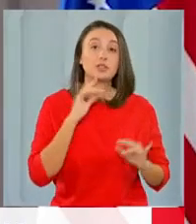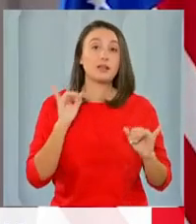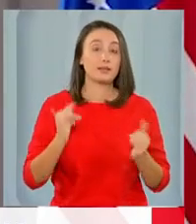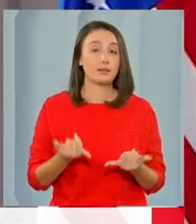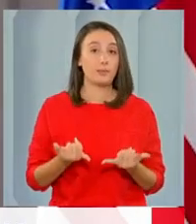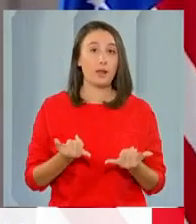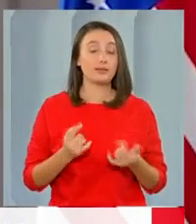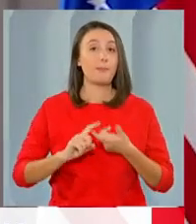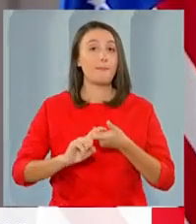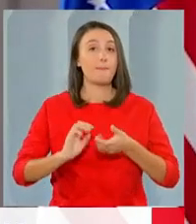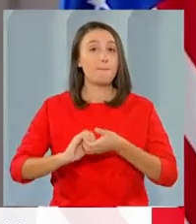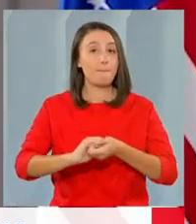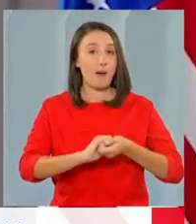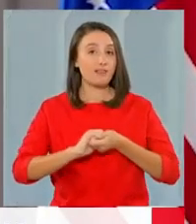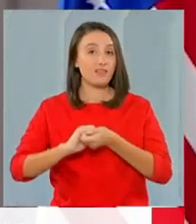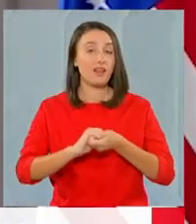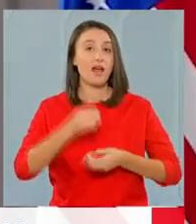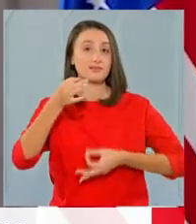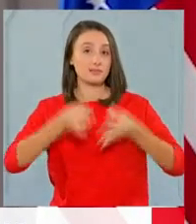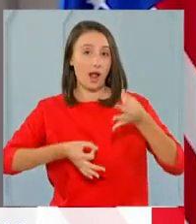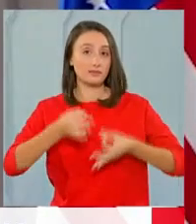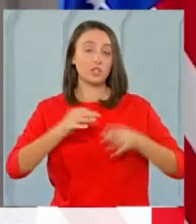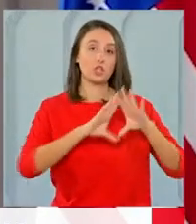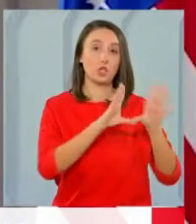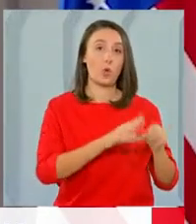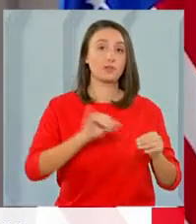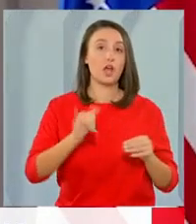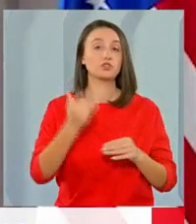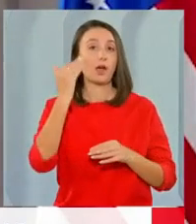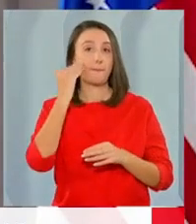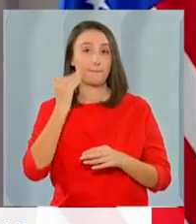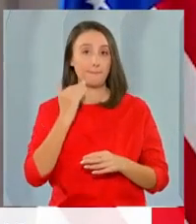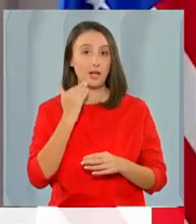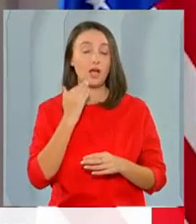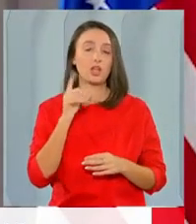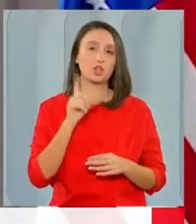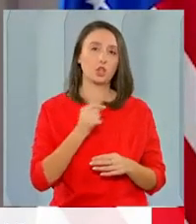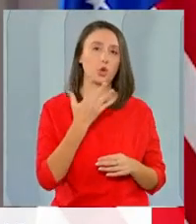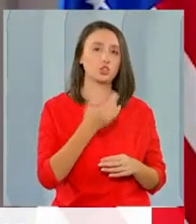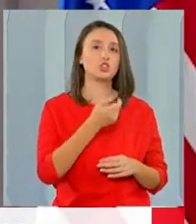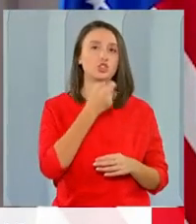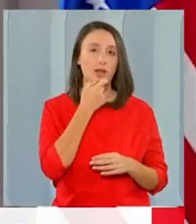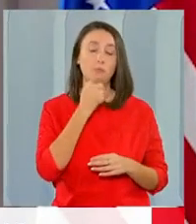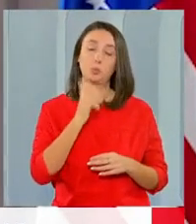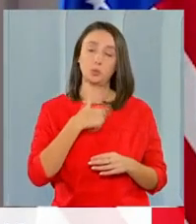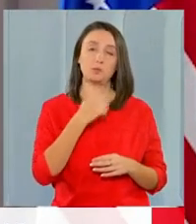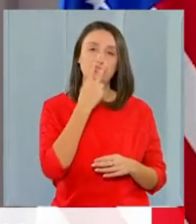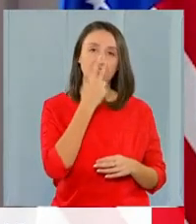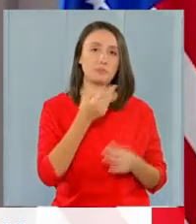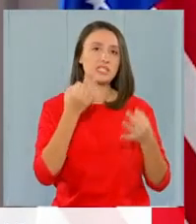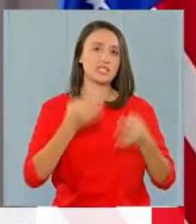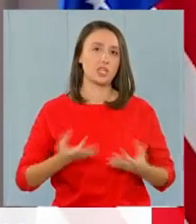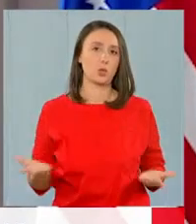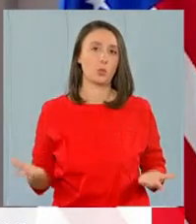întâmplat în parteneriatul Strategic dintre România și Statele Unite ale Americii 25 de ani putem să vedem sigur